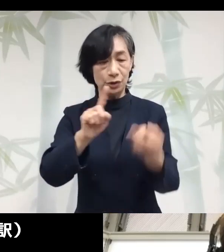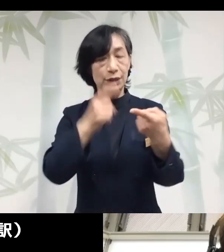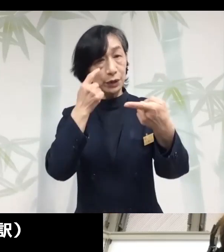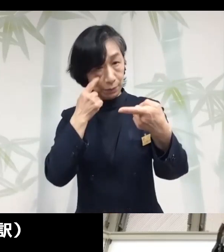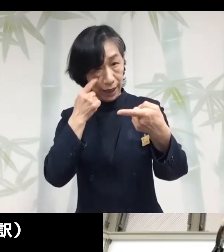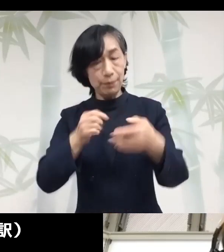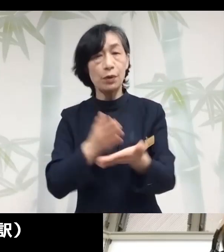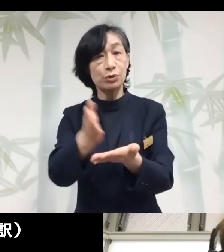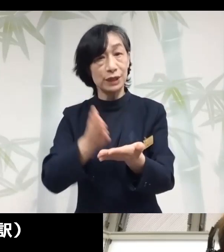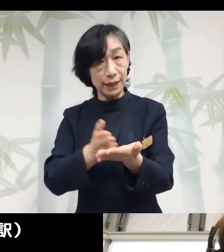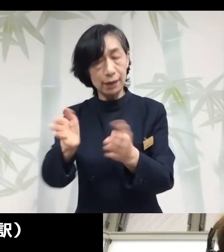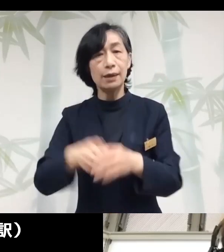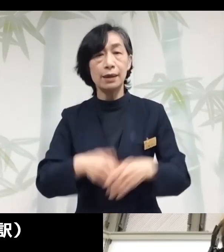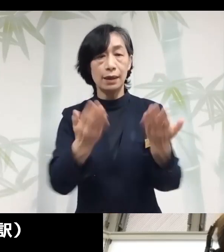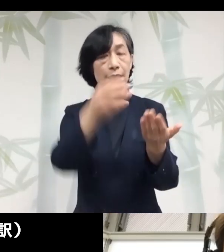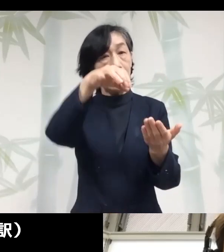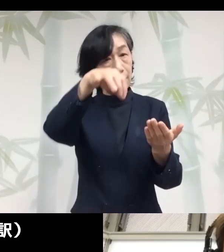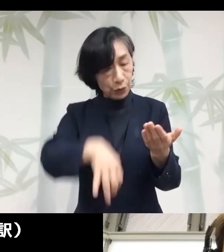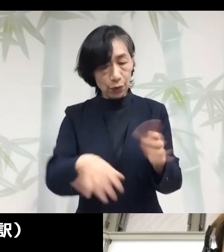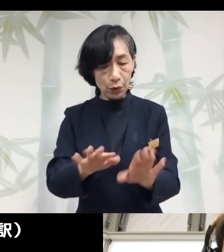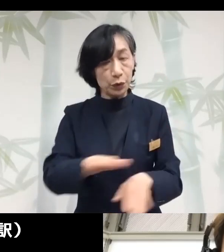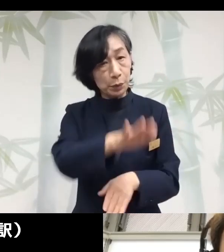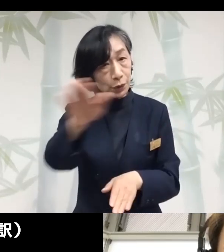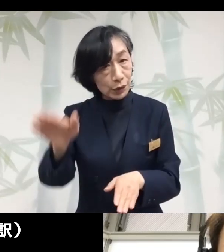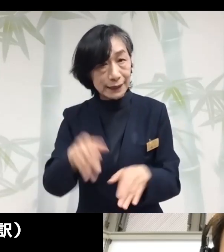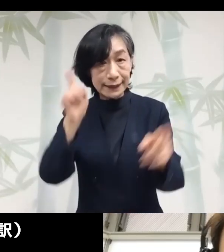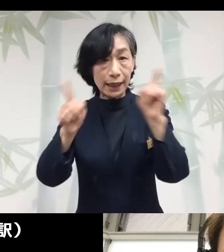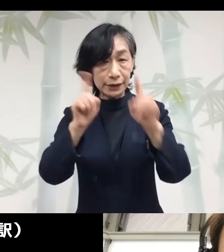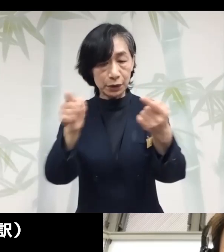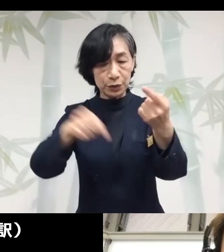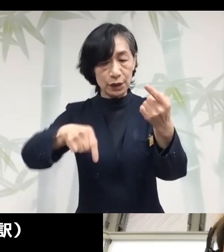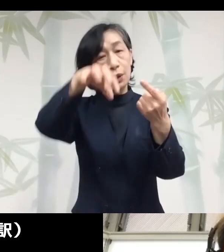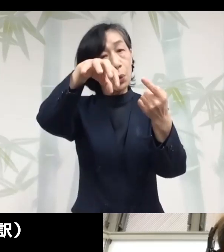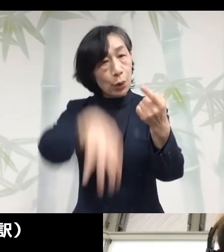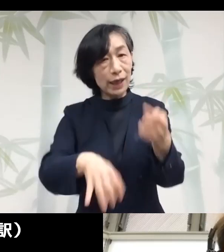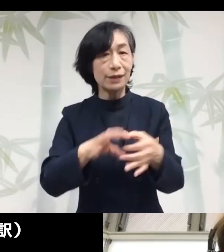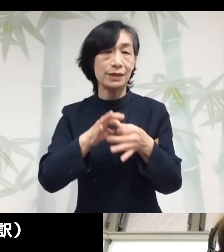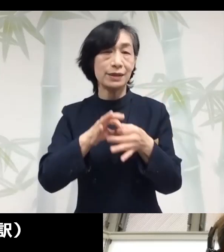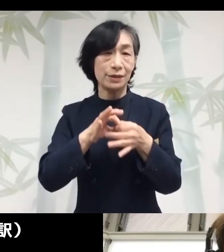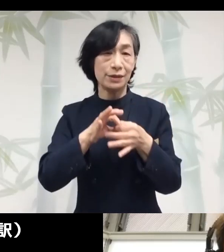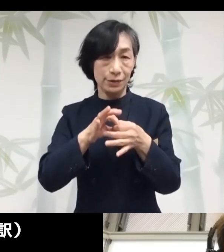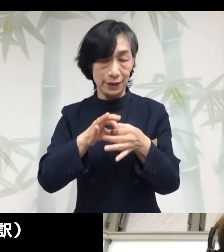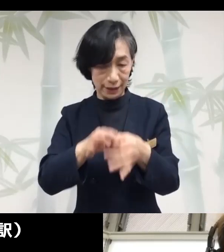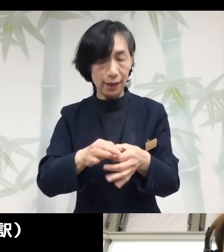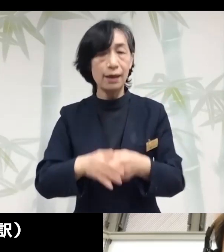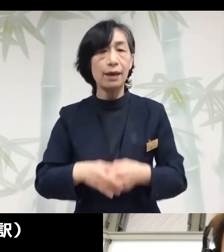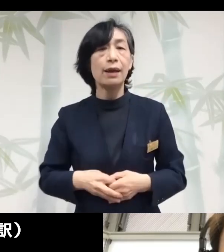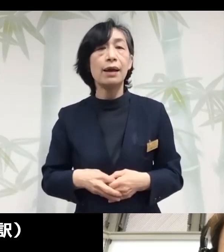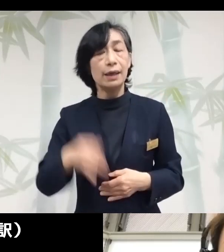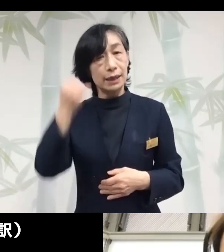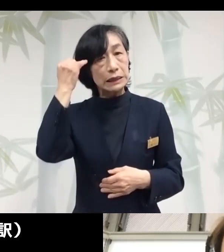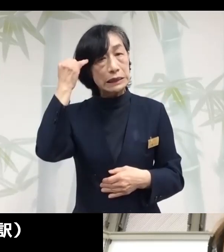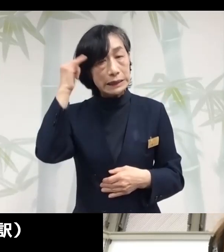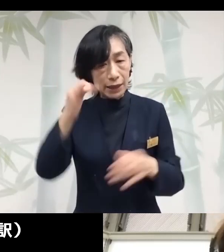です。学校や子どもたちが遊ぶ公園のことについてです。いただいたご意見を集約し